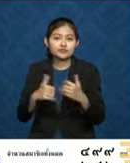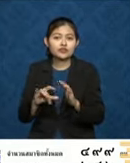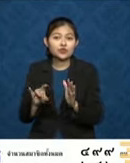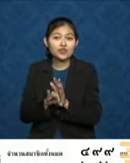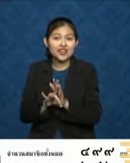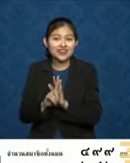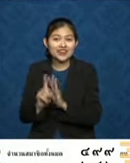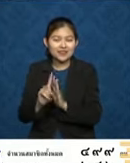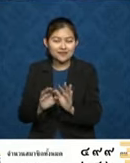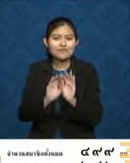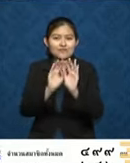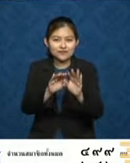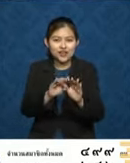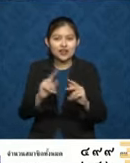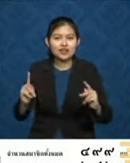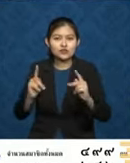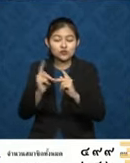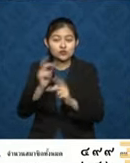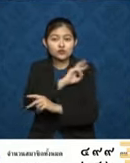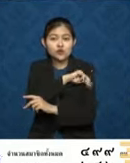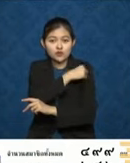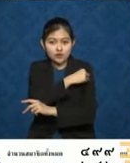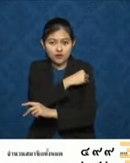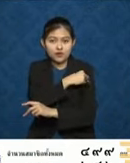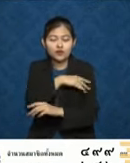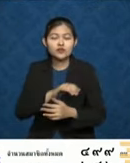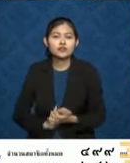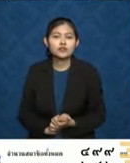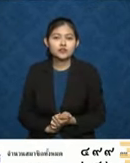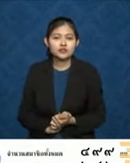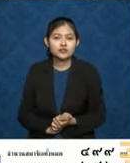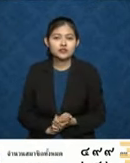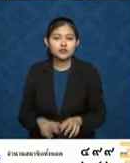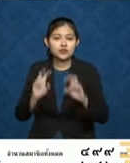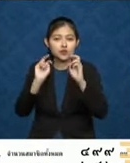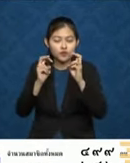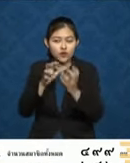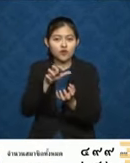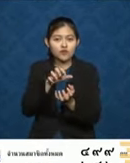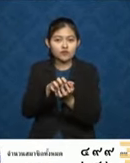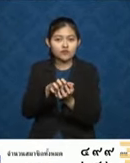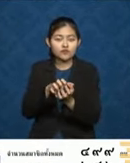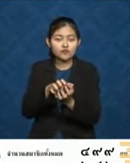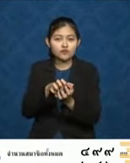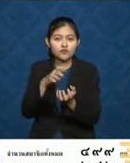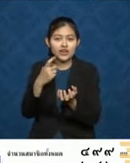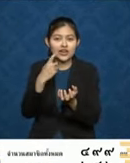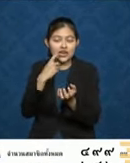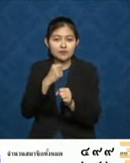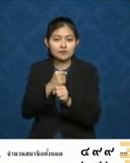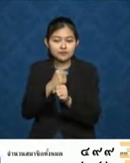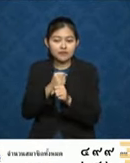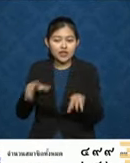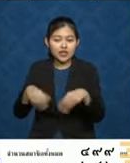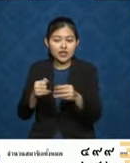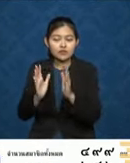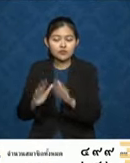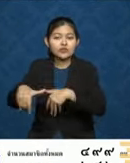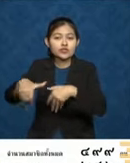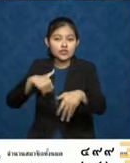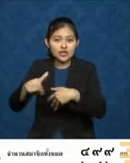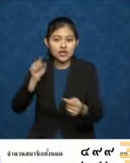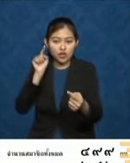ท่านรัฐมนตรีว่าการกระทรวงสาธารณสุขนะคะในเรื่องtentเพื่อให้การเข้าถึงของประชาชนในการรักษา